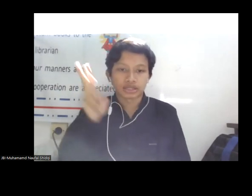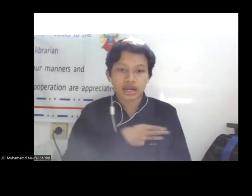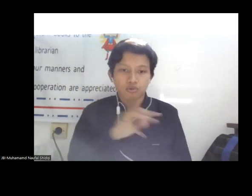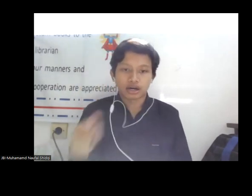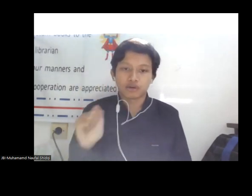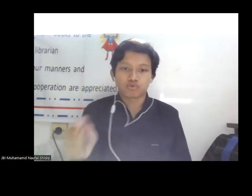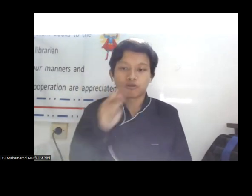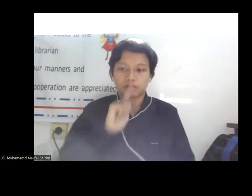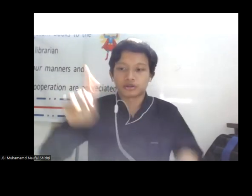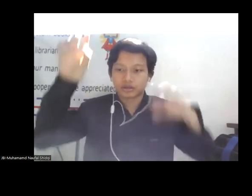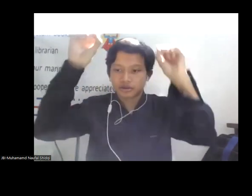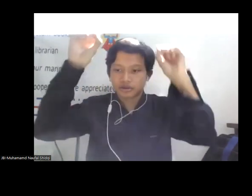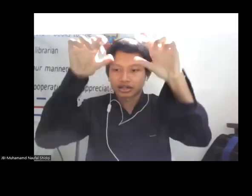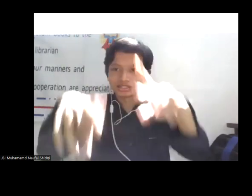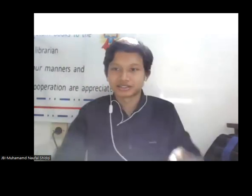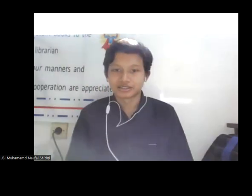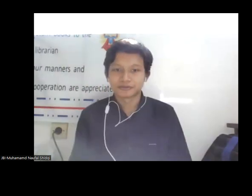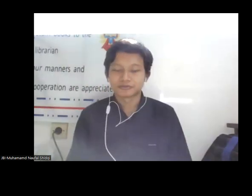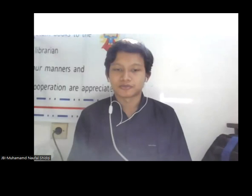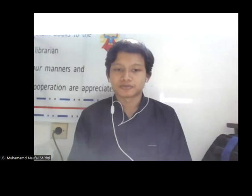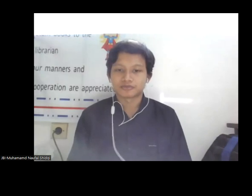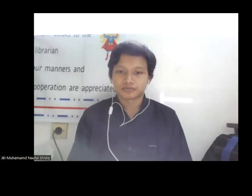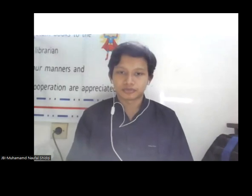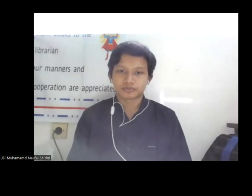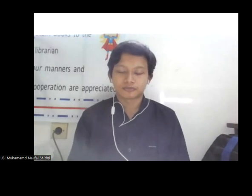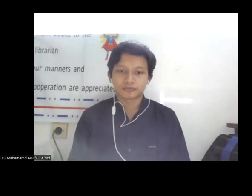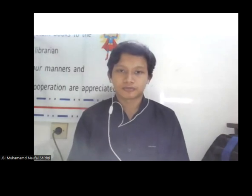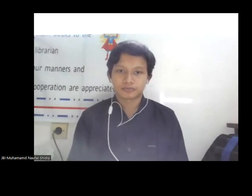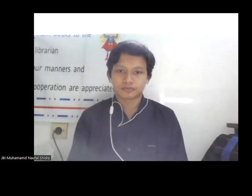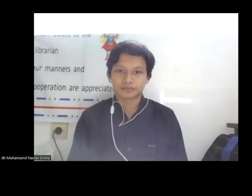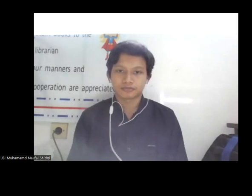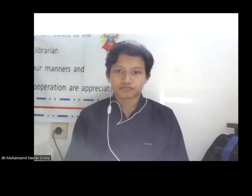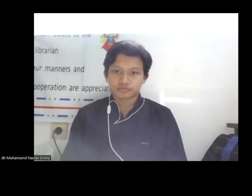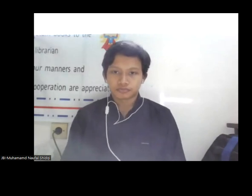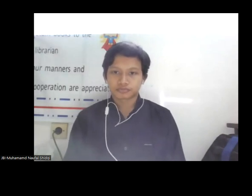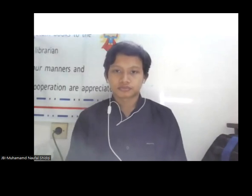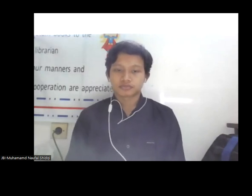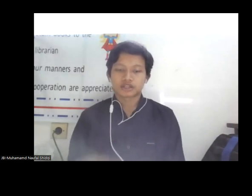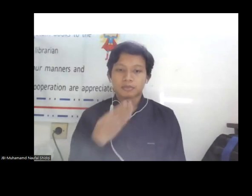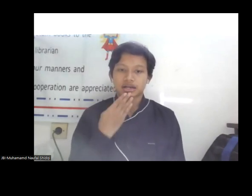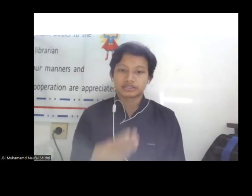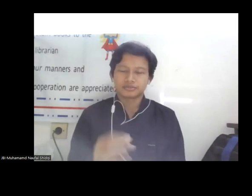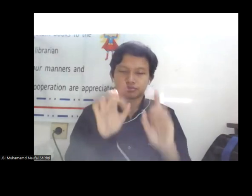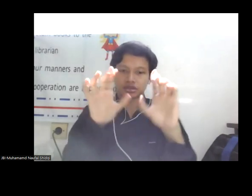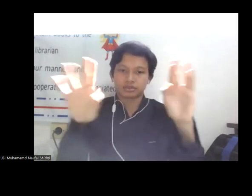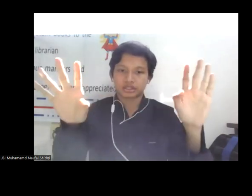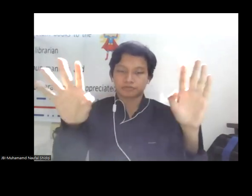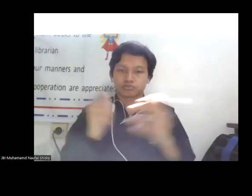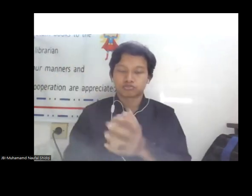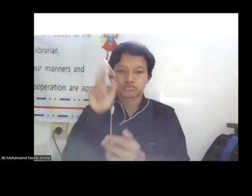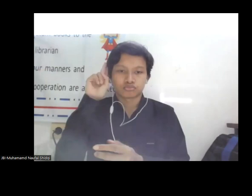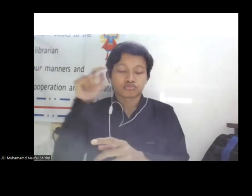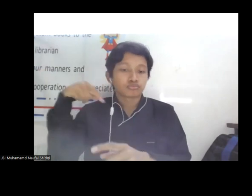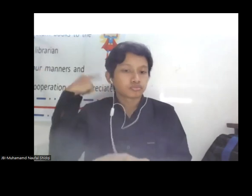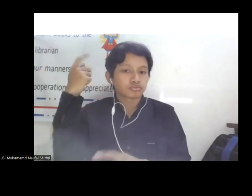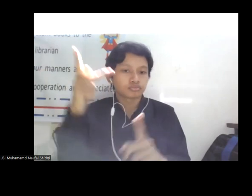wabarakatuh Waalaikumsalam Warahmatullahi Wabarakatuh Terima kasih banyak Ibu Husnul atas sambutan yang